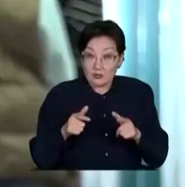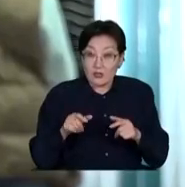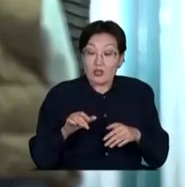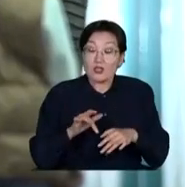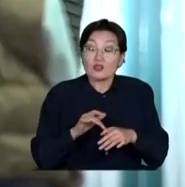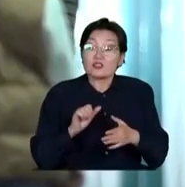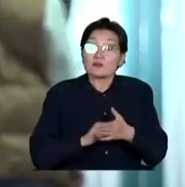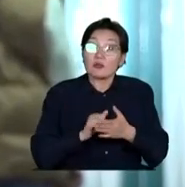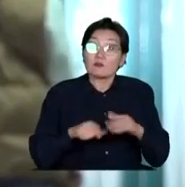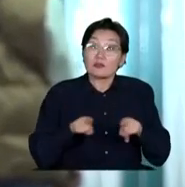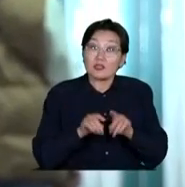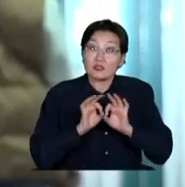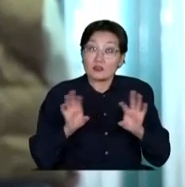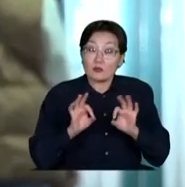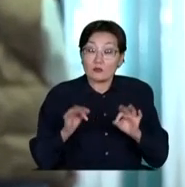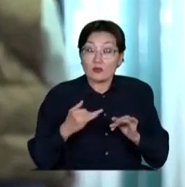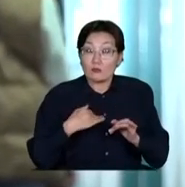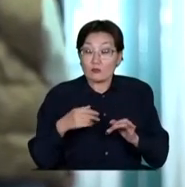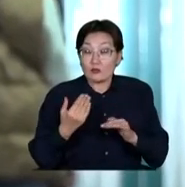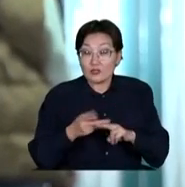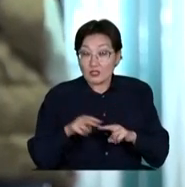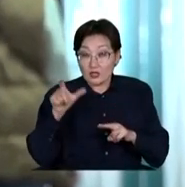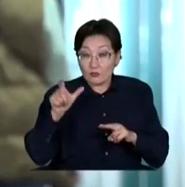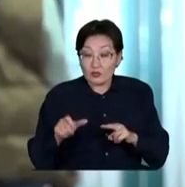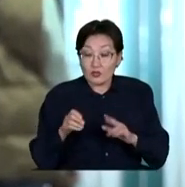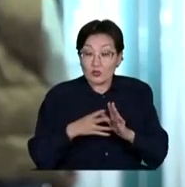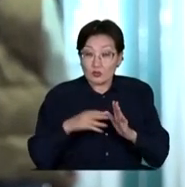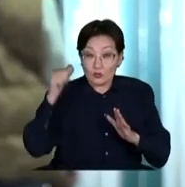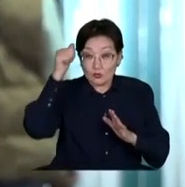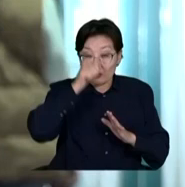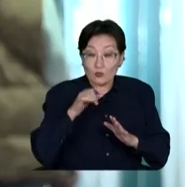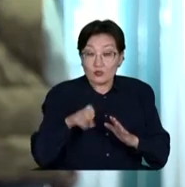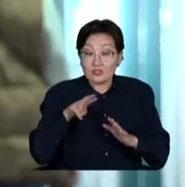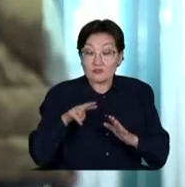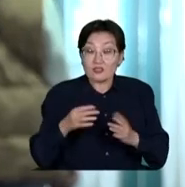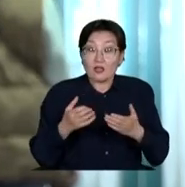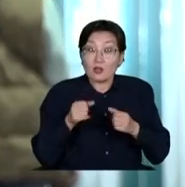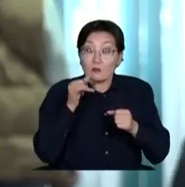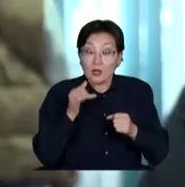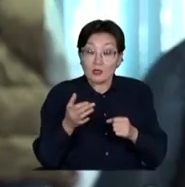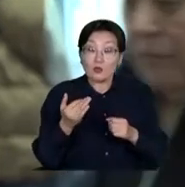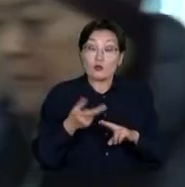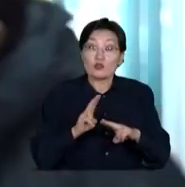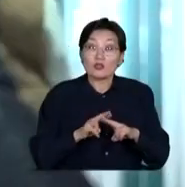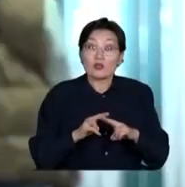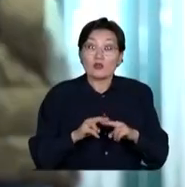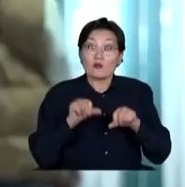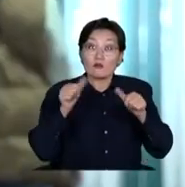Бұл кісінің 9 жыл бойы жеке куәлігін ала алмағандығы, бұл кісі өзінің